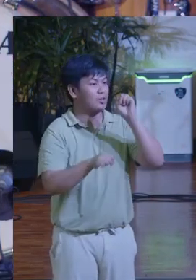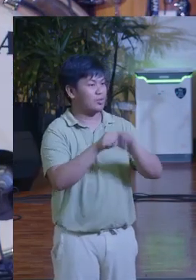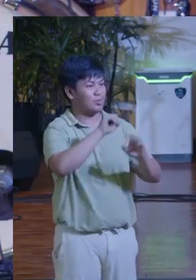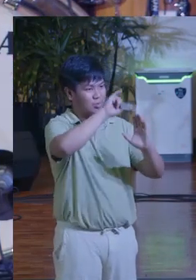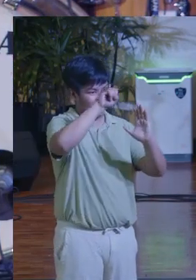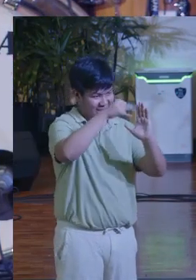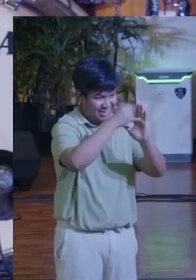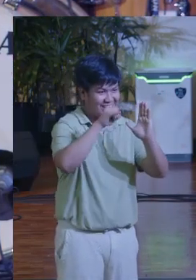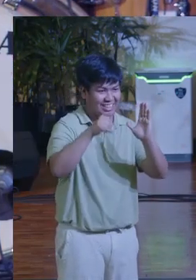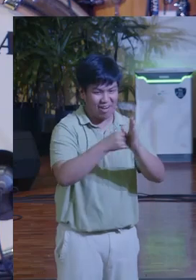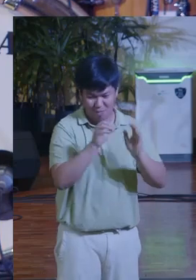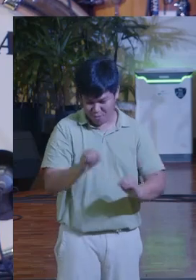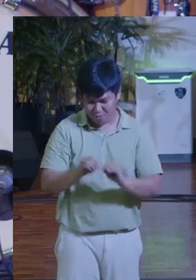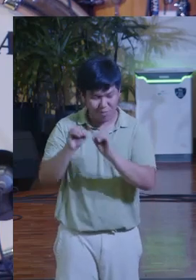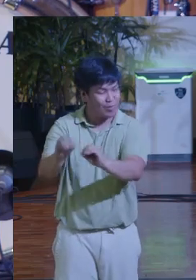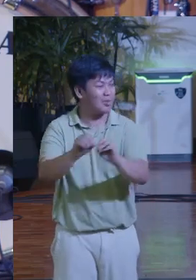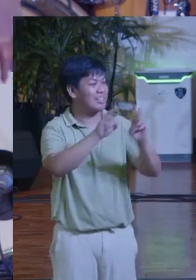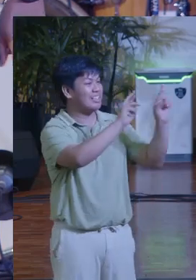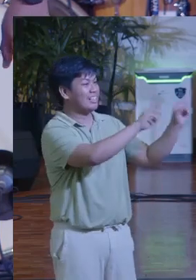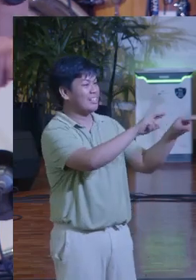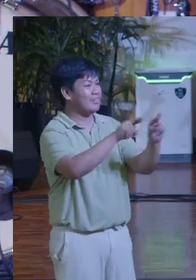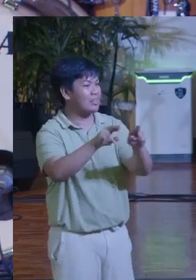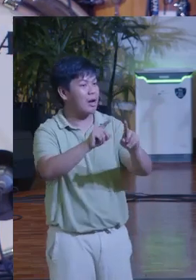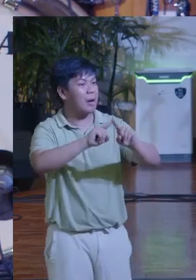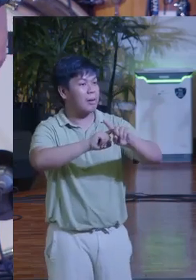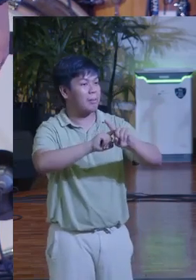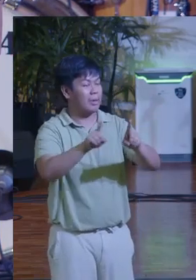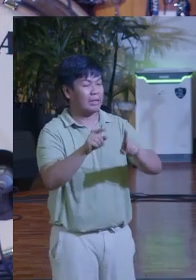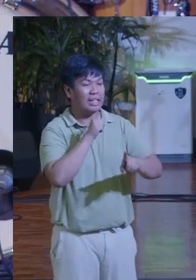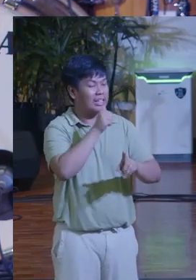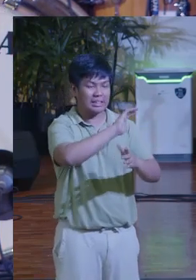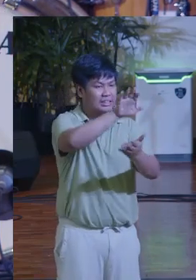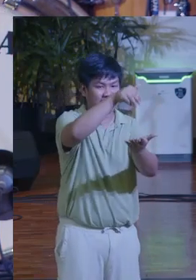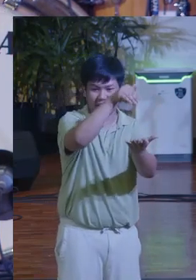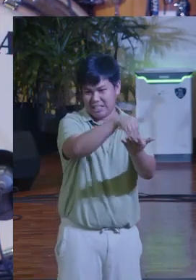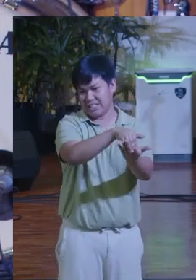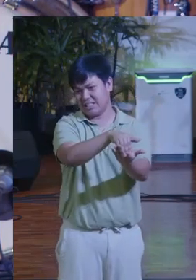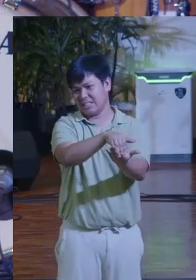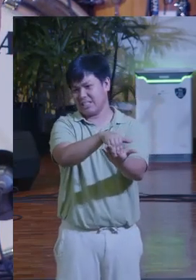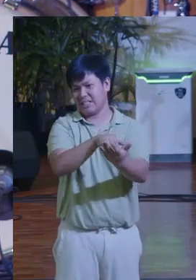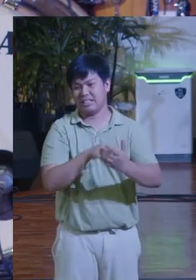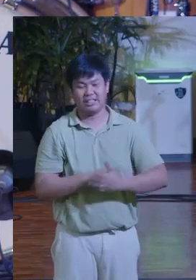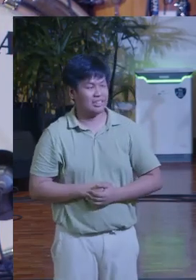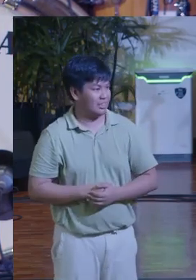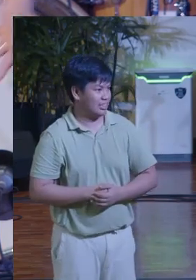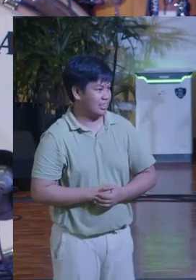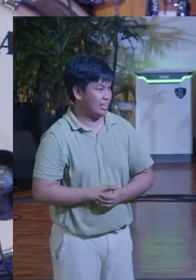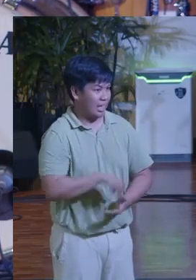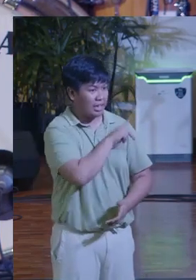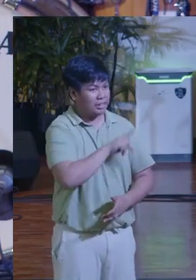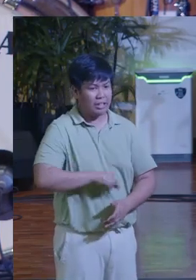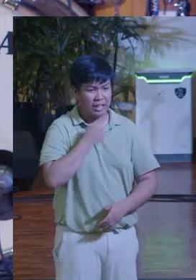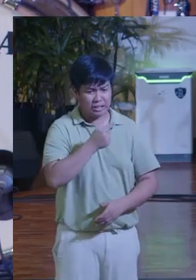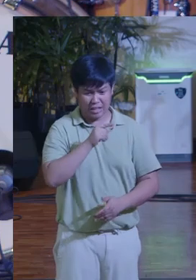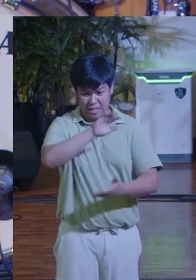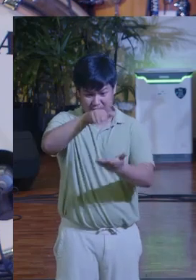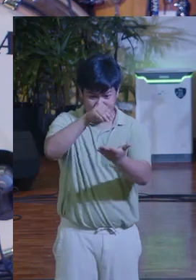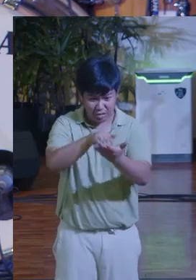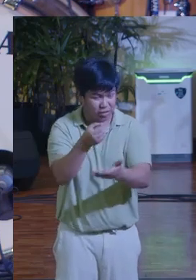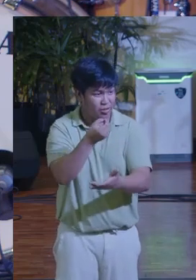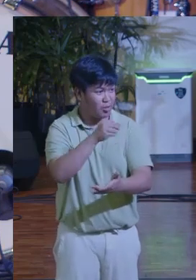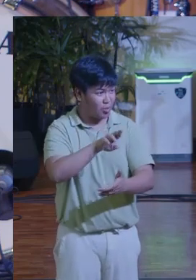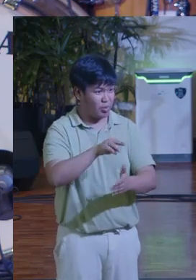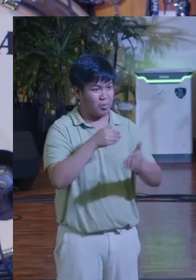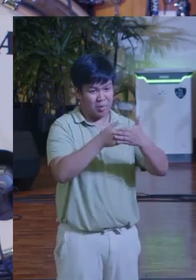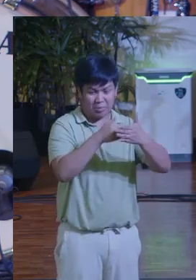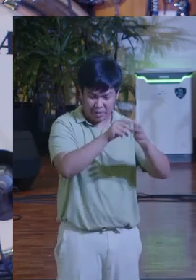Nile, pero nilagay niya sa gilid. Di naman sinabi ng hari kung sa gitna o sa gilid. So nilagay